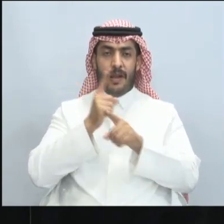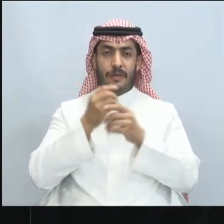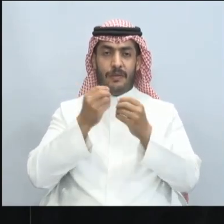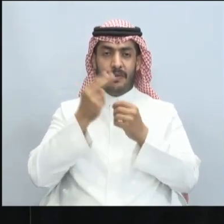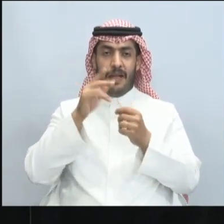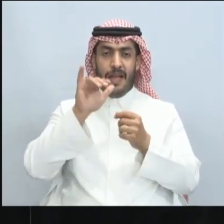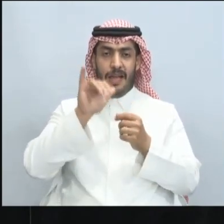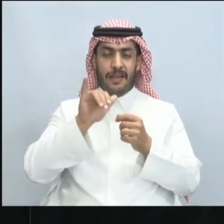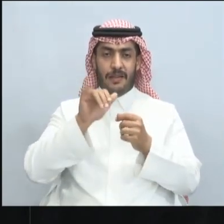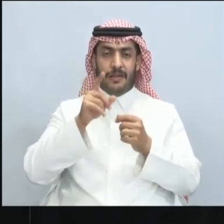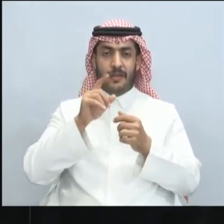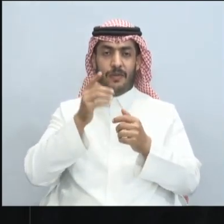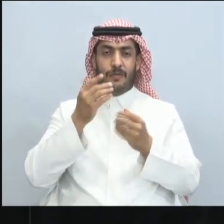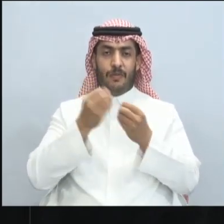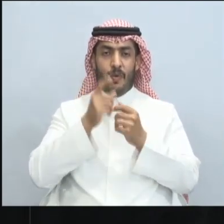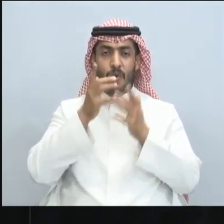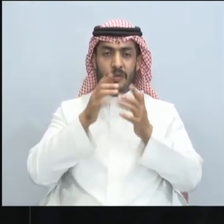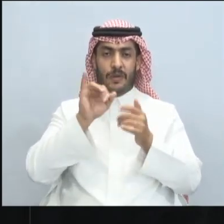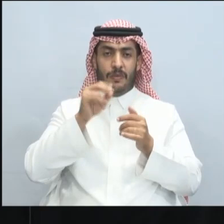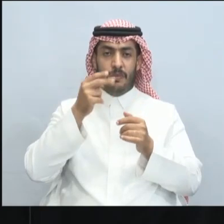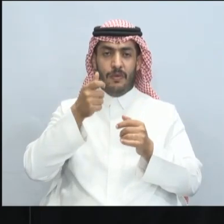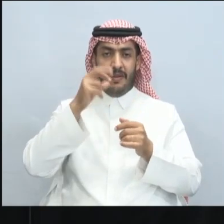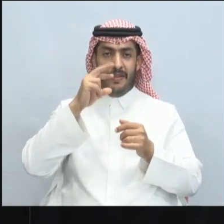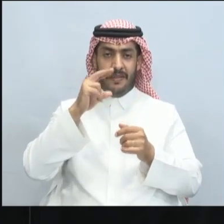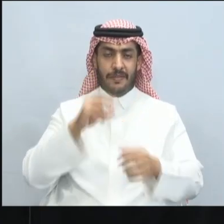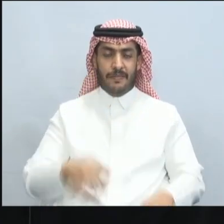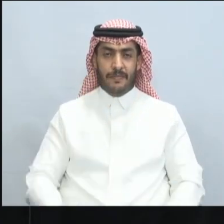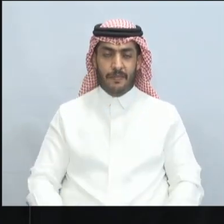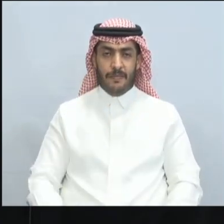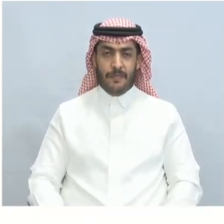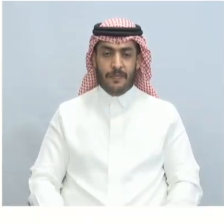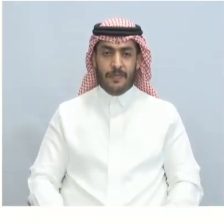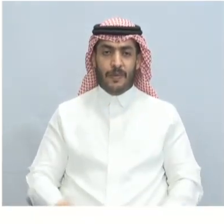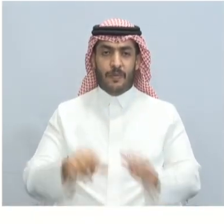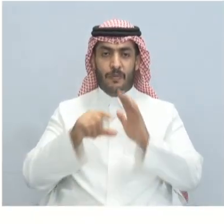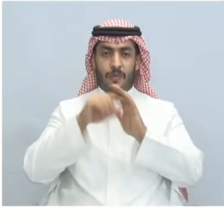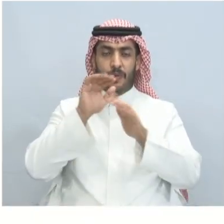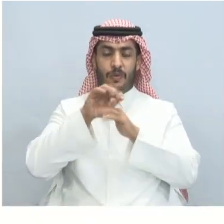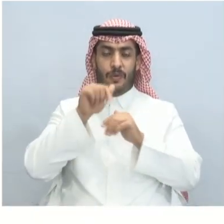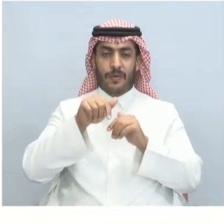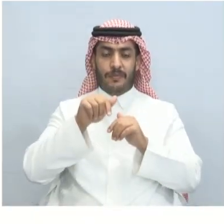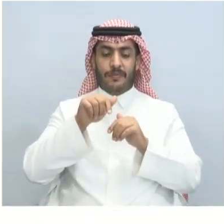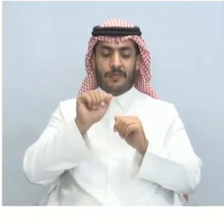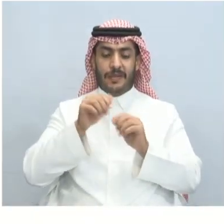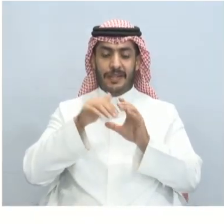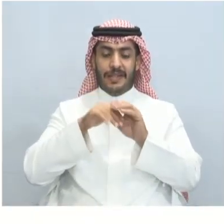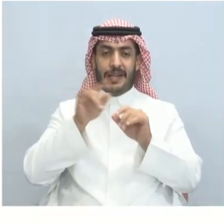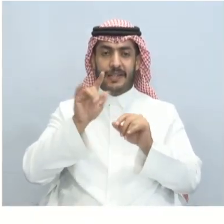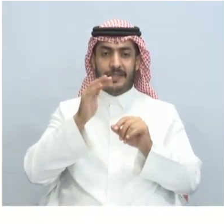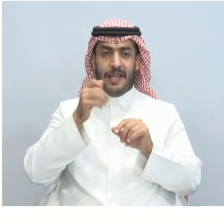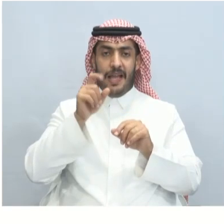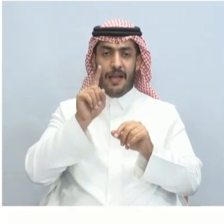الاستاذ علي عبد الله العنبر وزميلي فيشر الاستاذ معاذ القرعاوي اذا موضوع درسنا لهذا اليوم هو